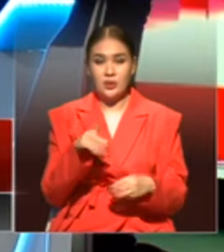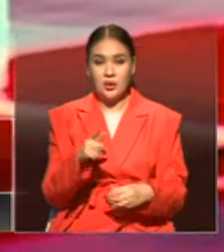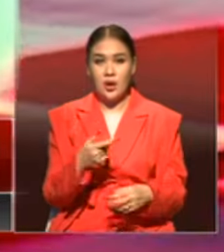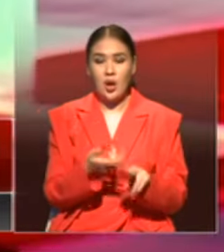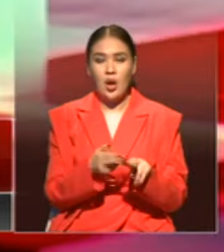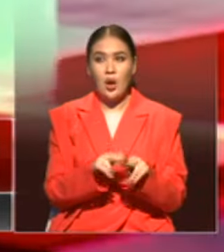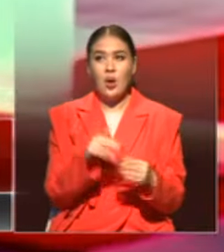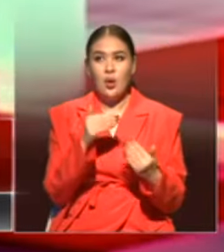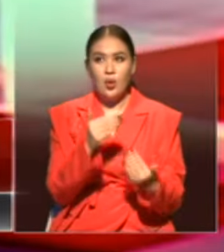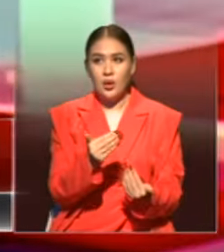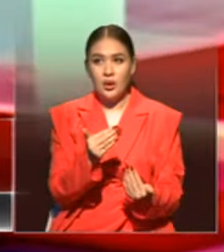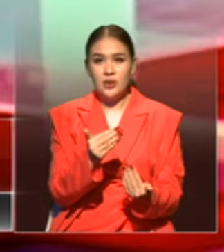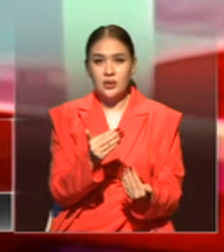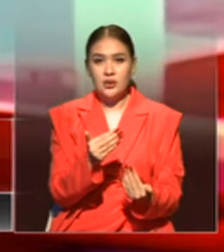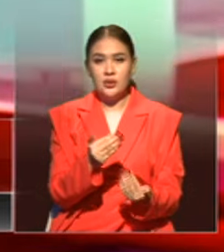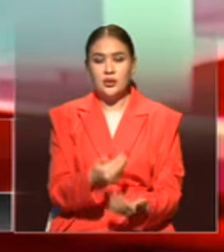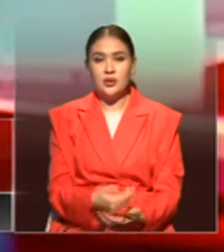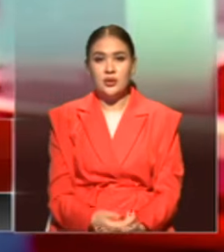оған жаңағыдай